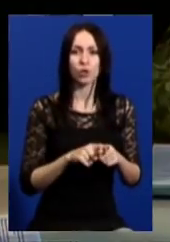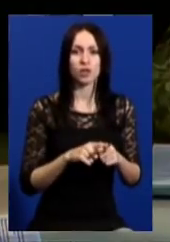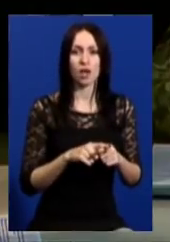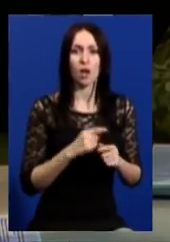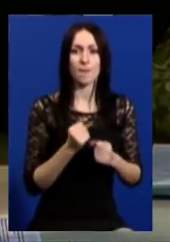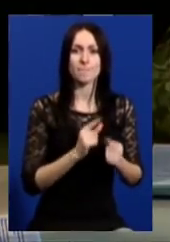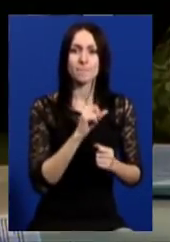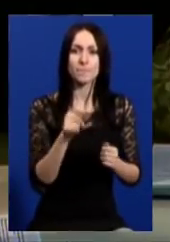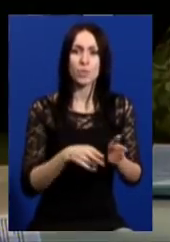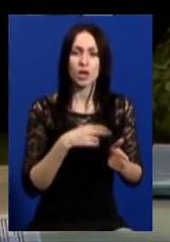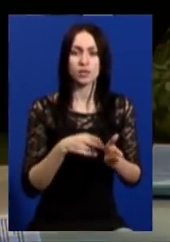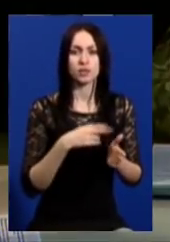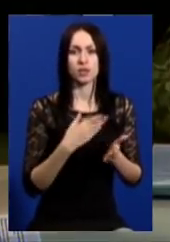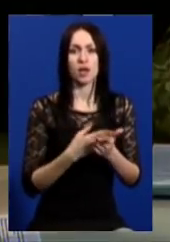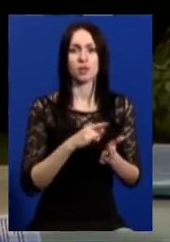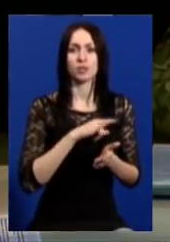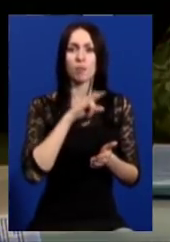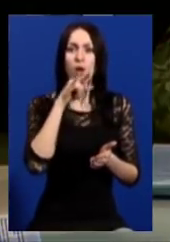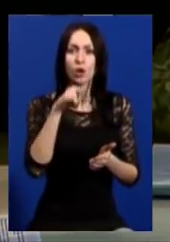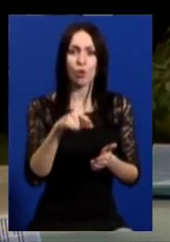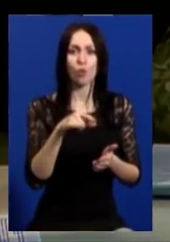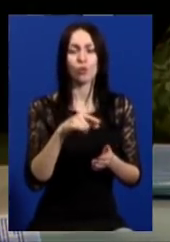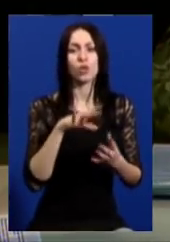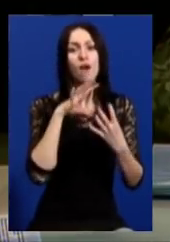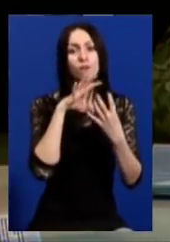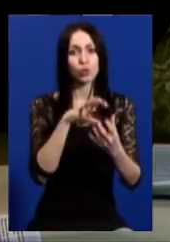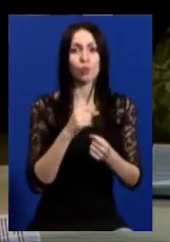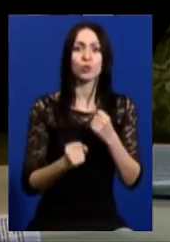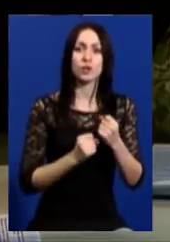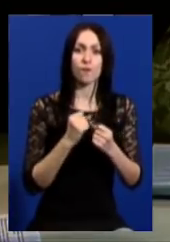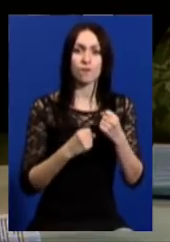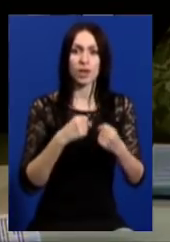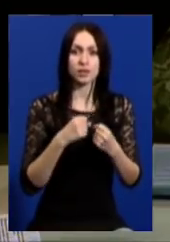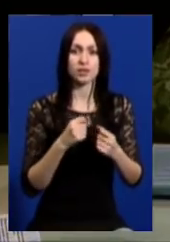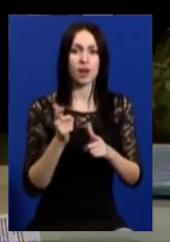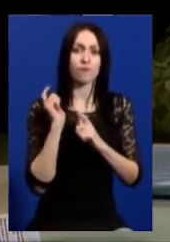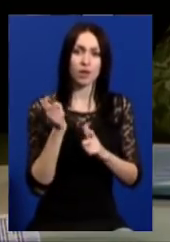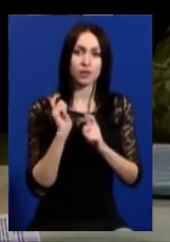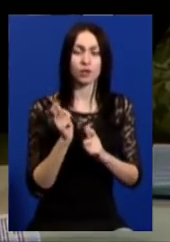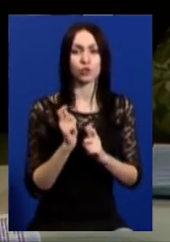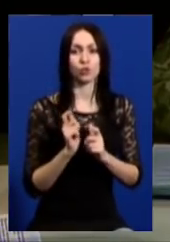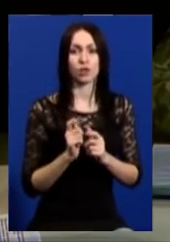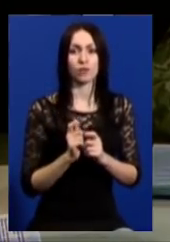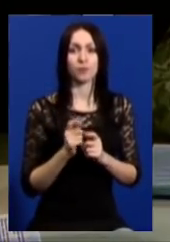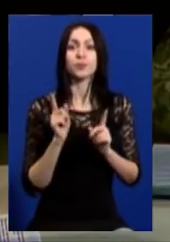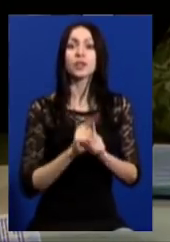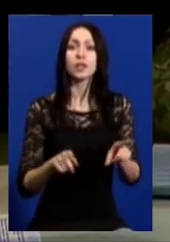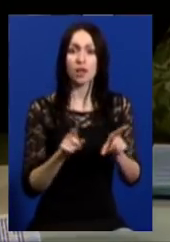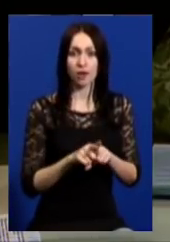поїзди, літаки, рейсові автобуси, водії вантажних автомобілів. Також